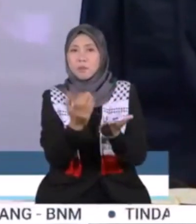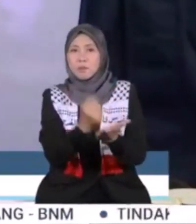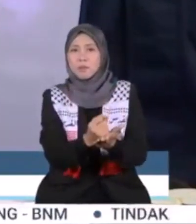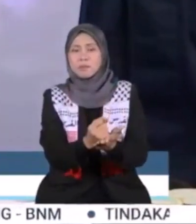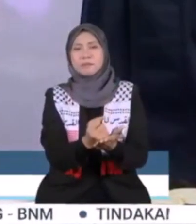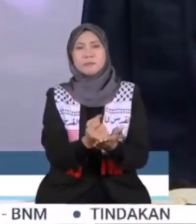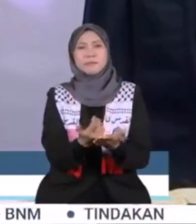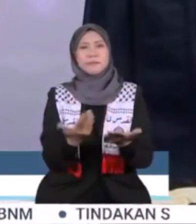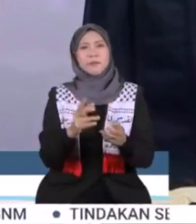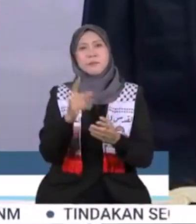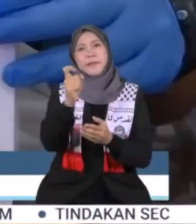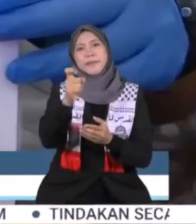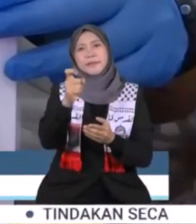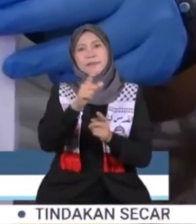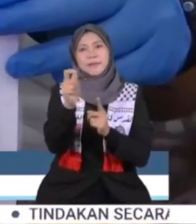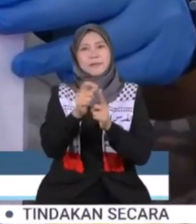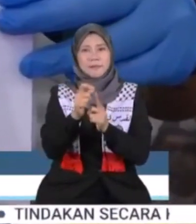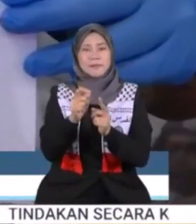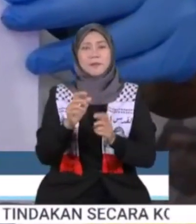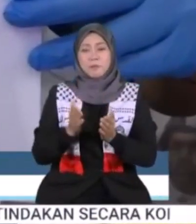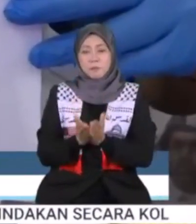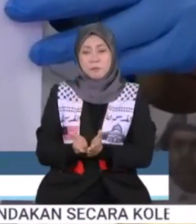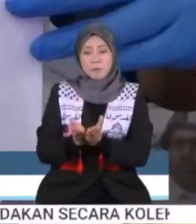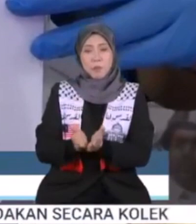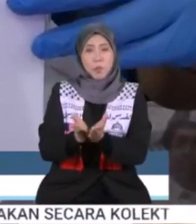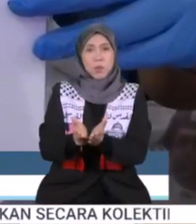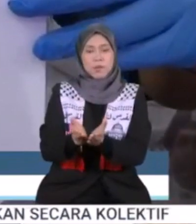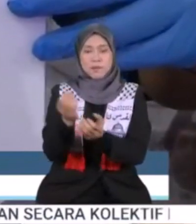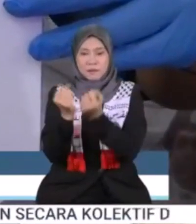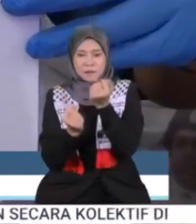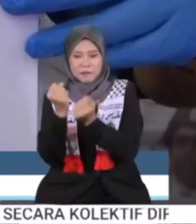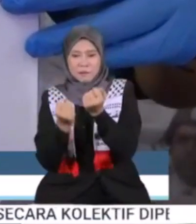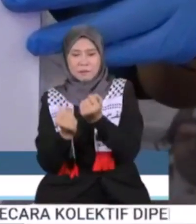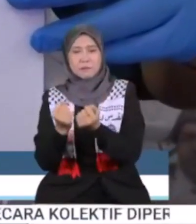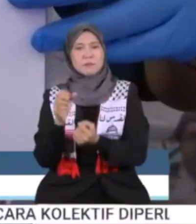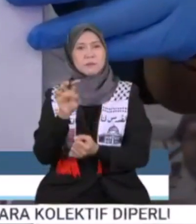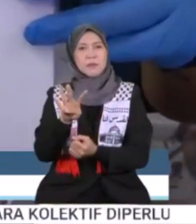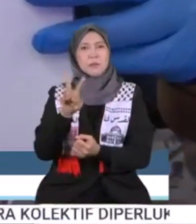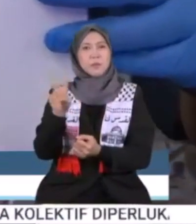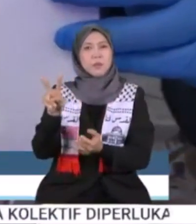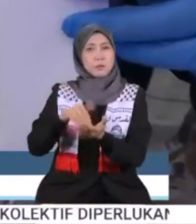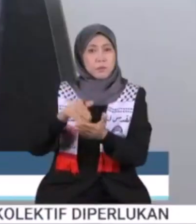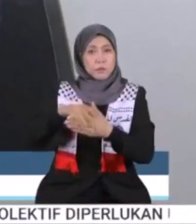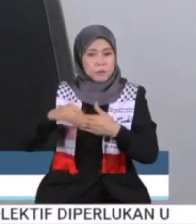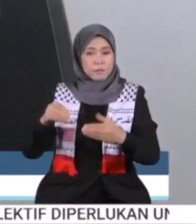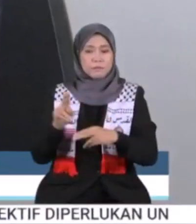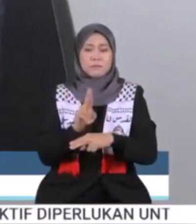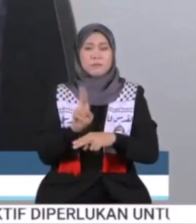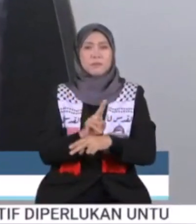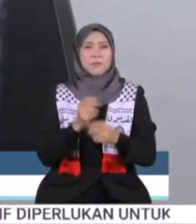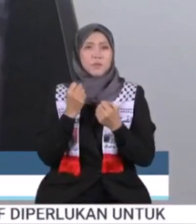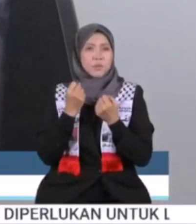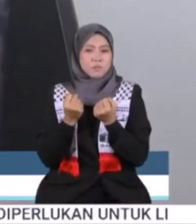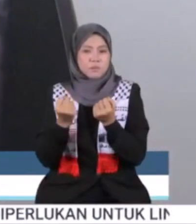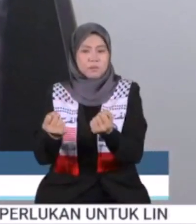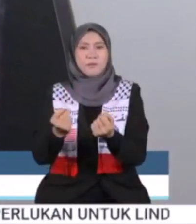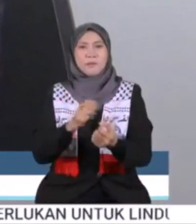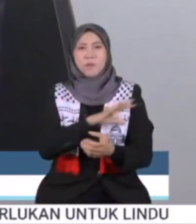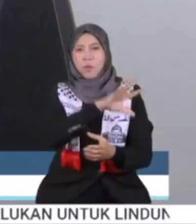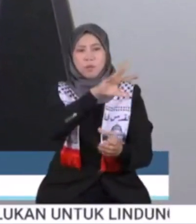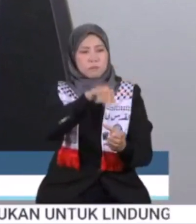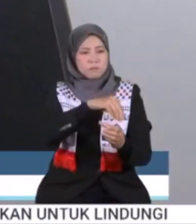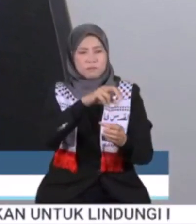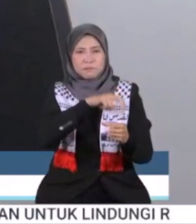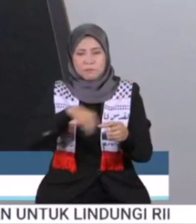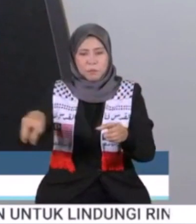dokumen perjalanan tamat tempoh. Sebuah bot berserta enjin bernilai RM42,000 yang digunakan untuk mengangkut parti